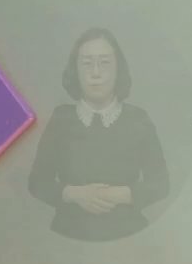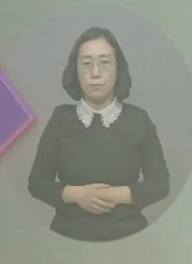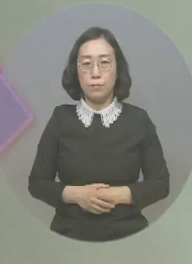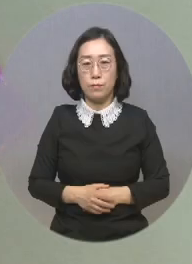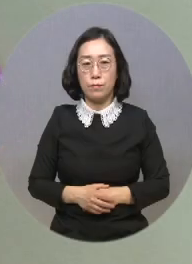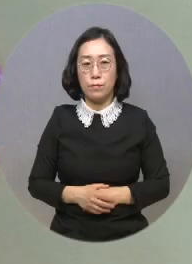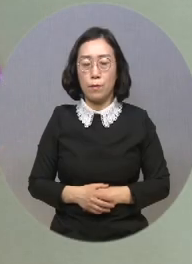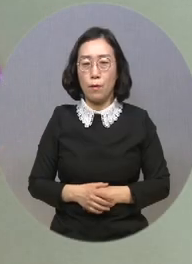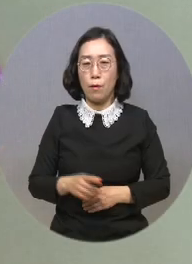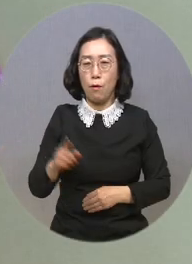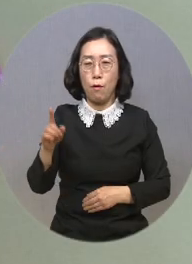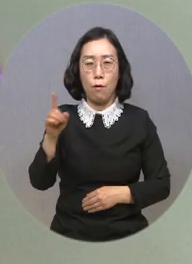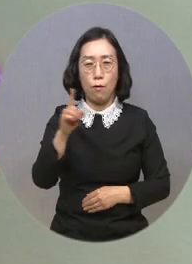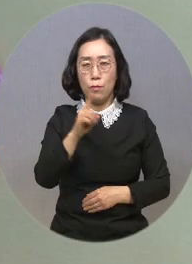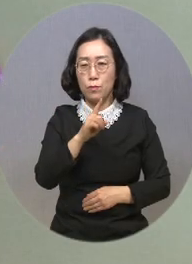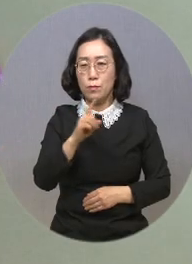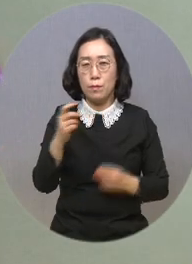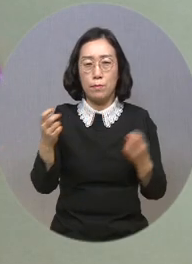어쩔 수